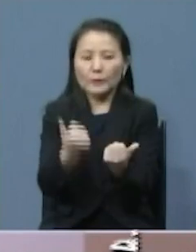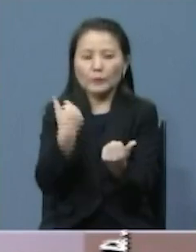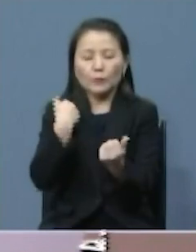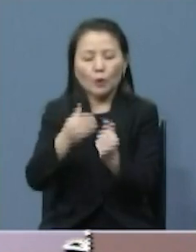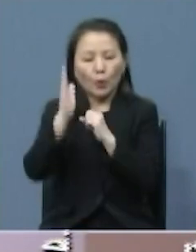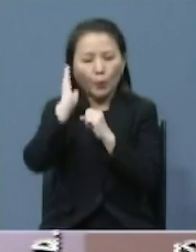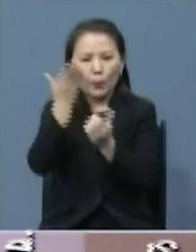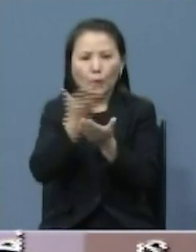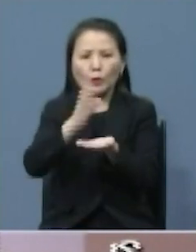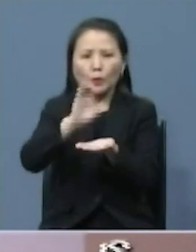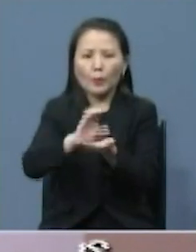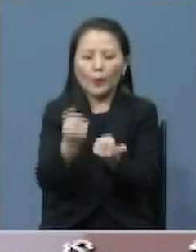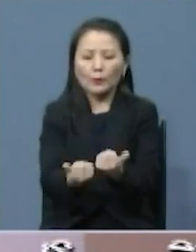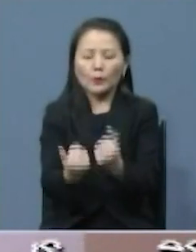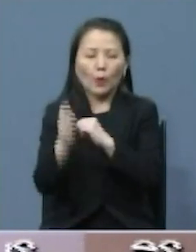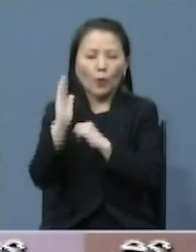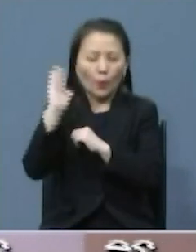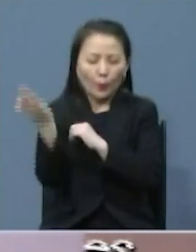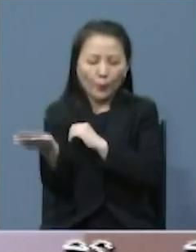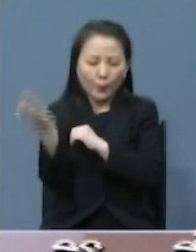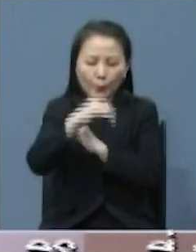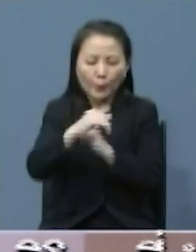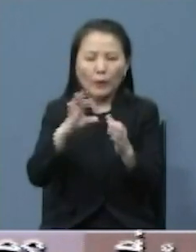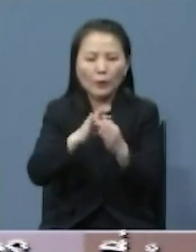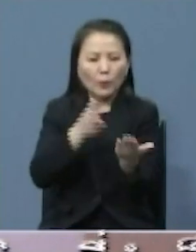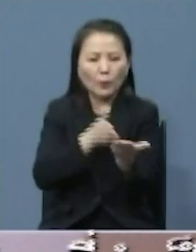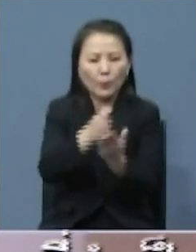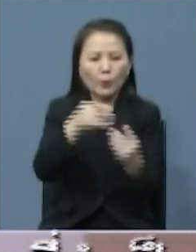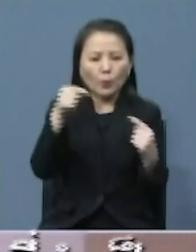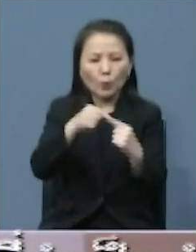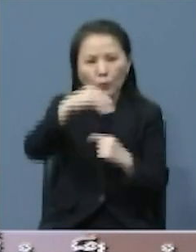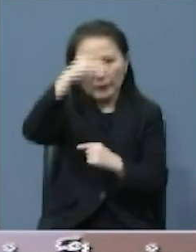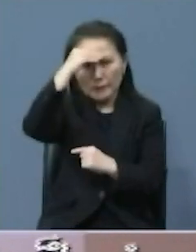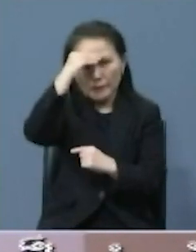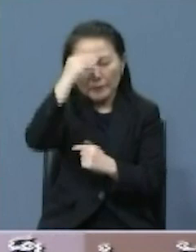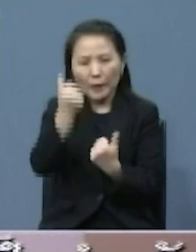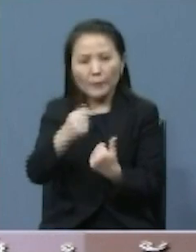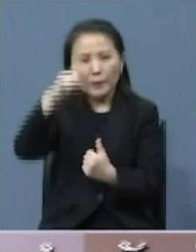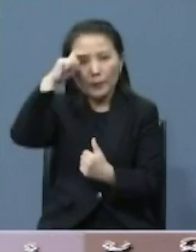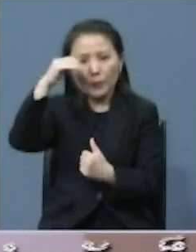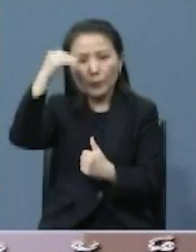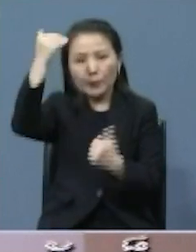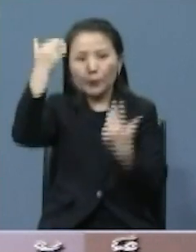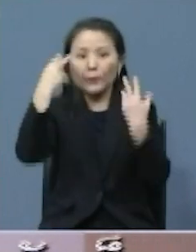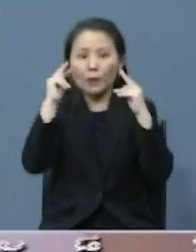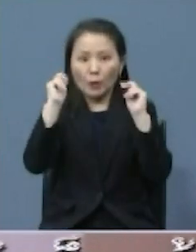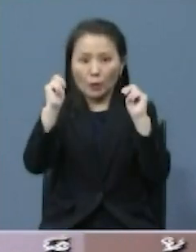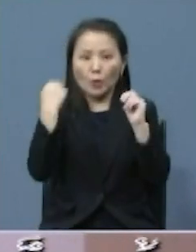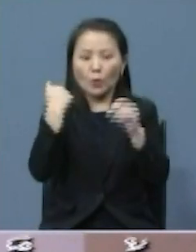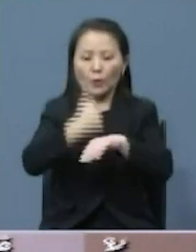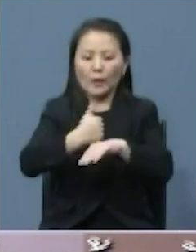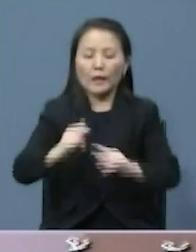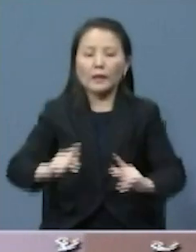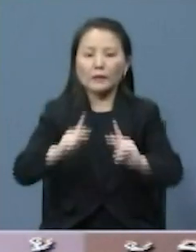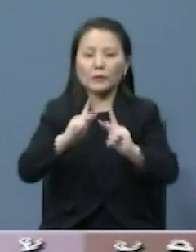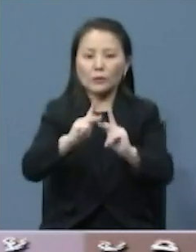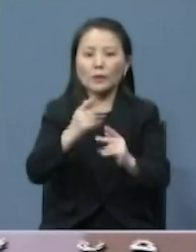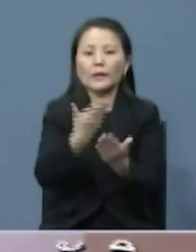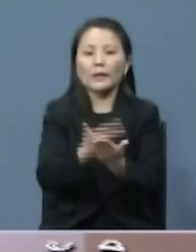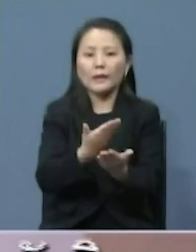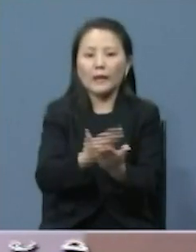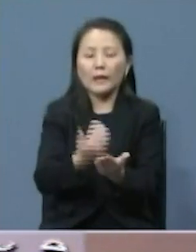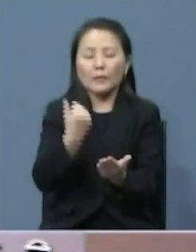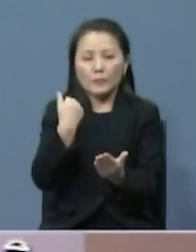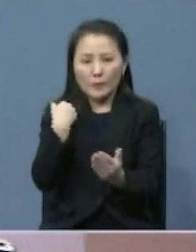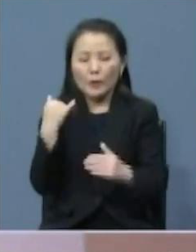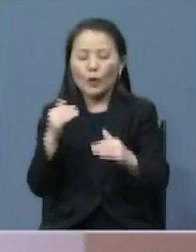ายร่างงบประมาณยังคงมุ่งเป้าด้านการศึกษาเป็นหลักโดยเมื่อนายเศรษฐาทวีสินนายกรัฐมนตรีและรัฐมนตรีว่าการกระทรวงการคลัง